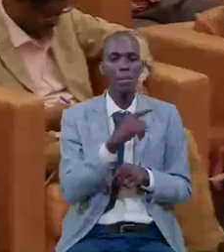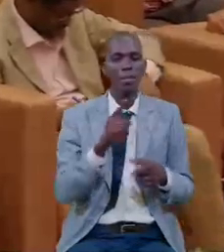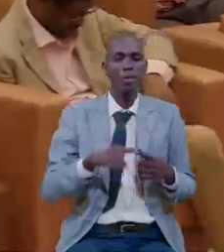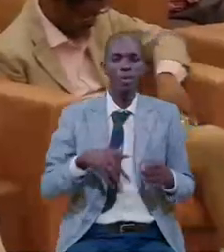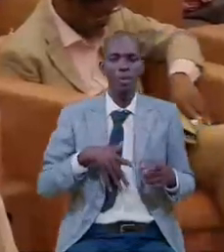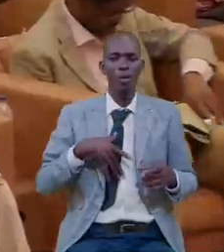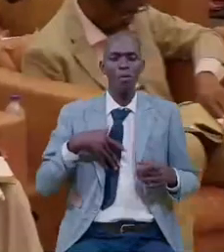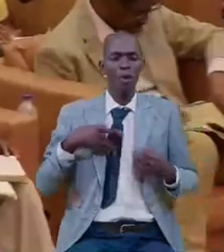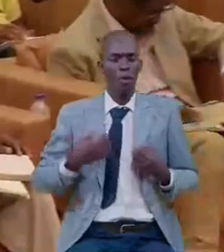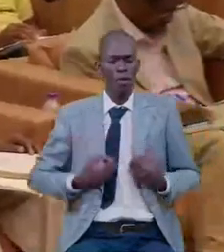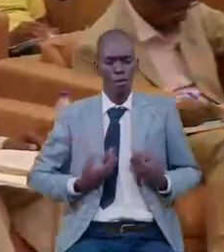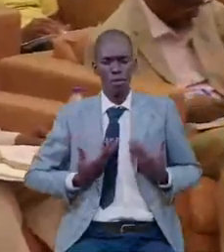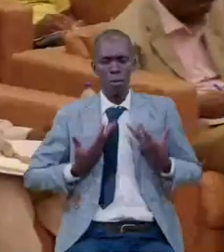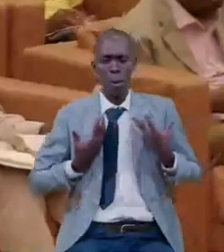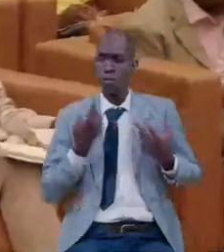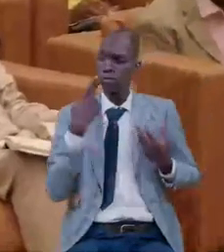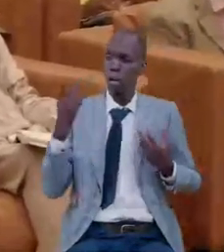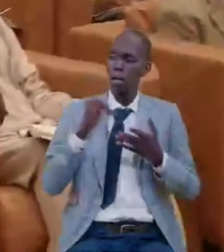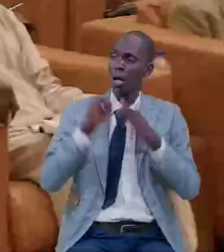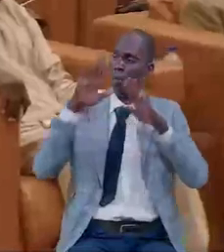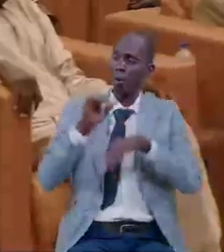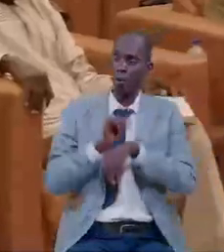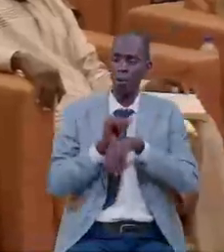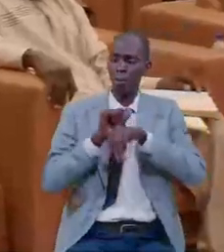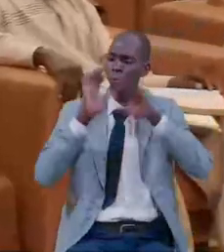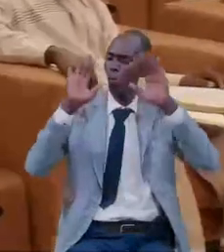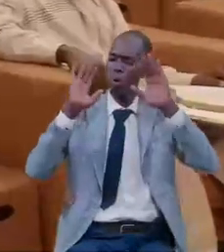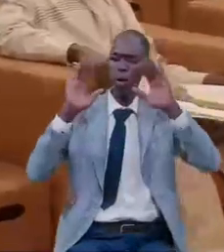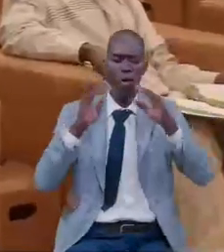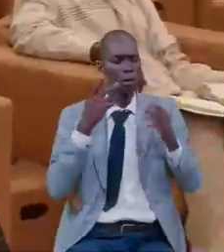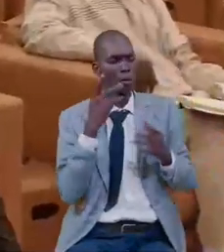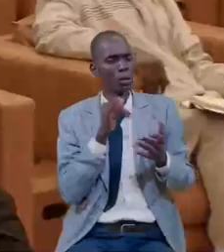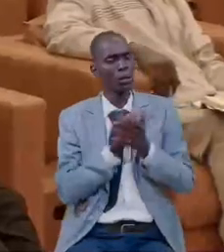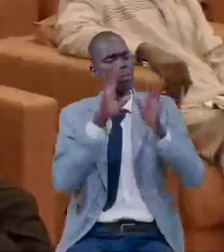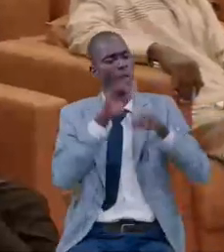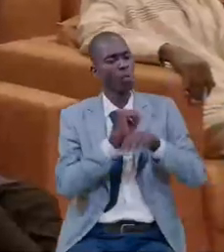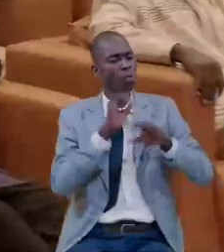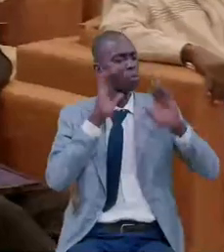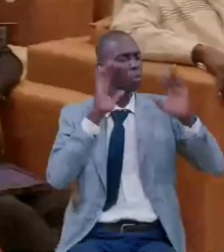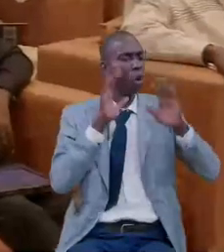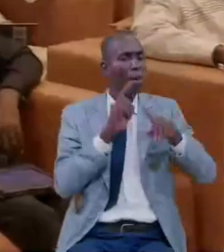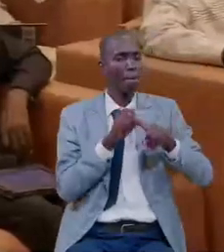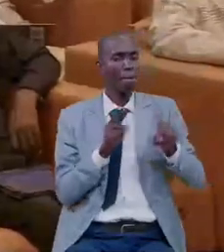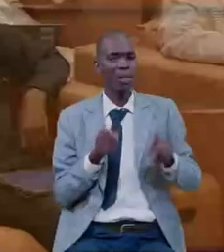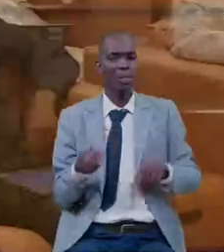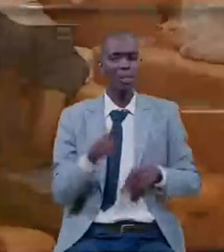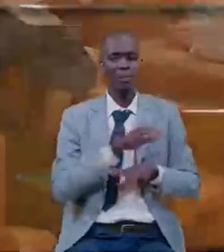égayer. Regardez ce miracle-là, regardez ce miracle-là. Mais ils n'ont pas l'amour pour la vérité pour être sauvés.